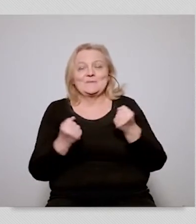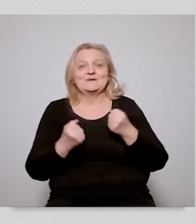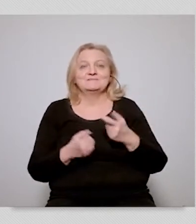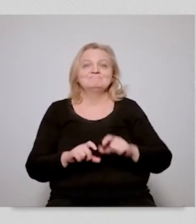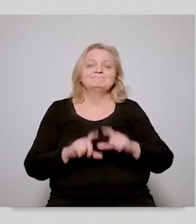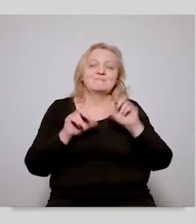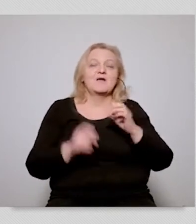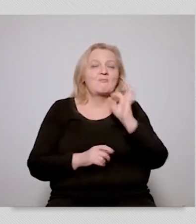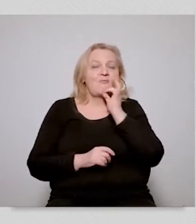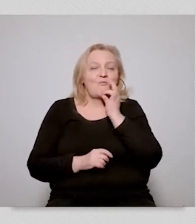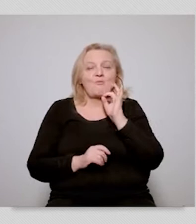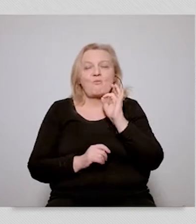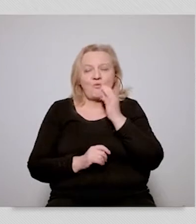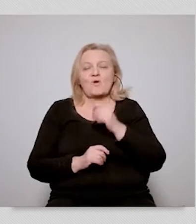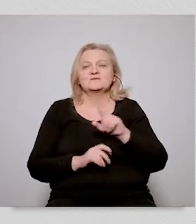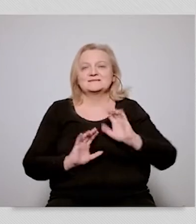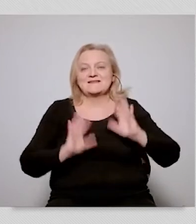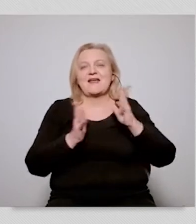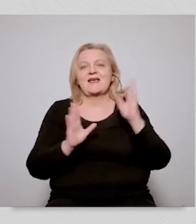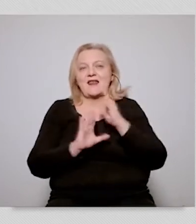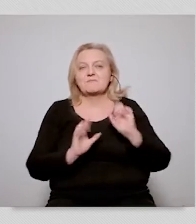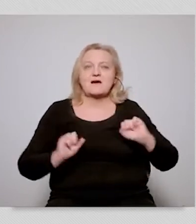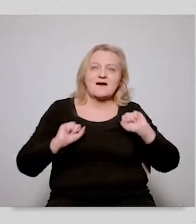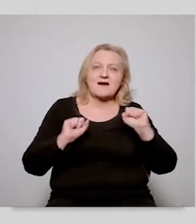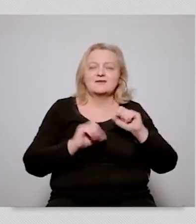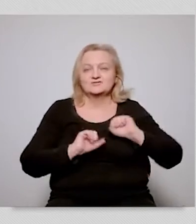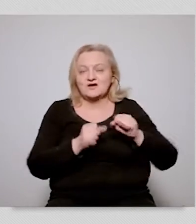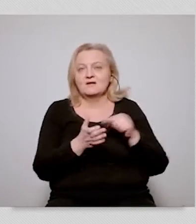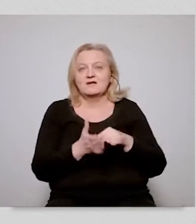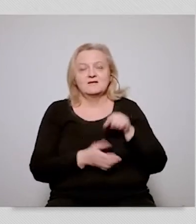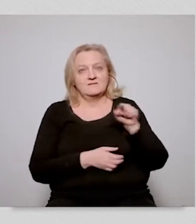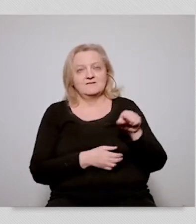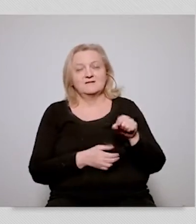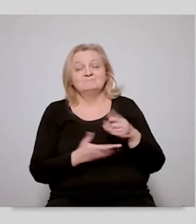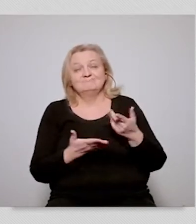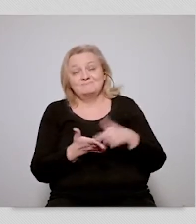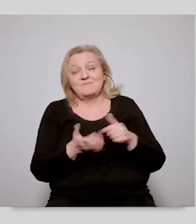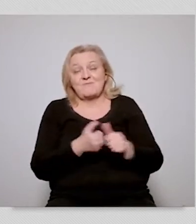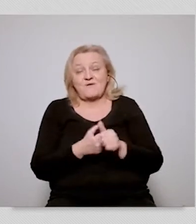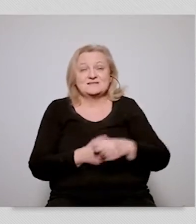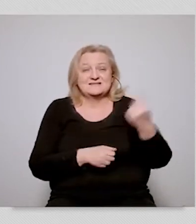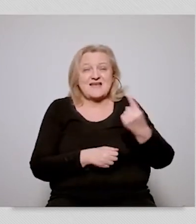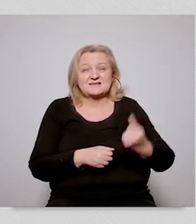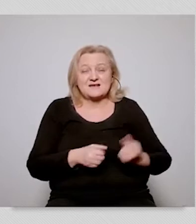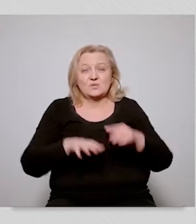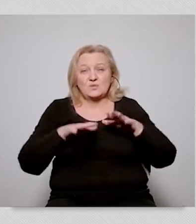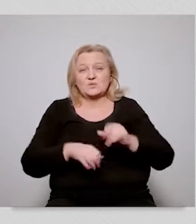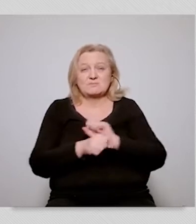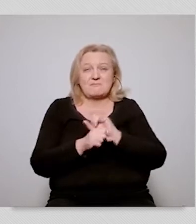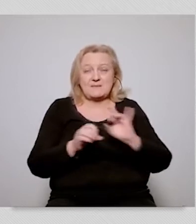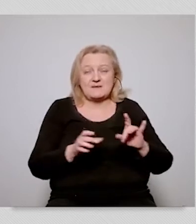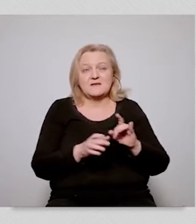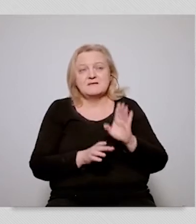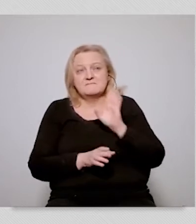szyldem Młodzieżowego strajku klimatycznego. No jednak okazuje się, że właśnie przeorani przez pandemię, przez zakazy związane z pandemią,